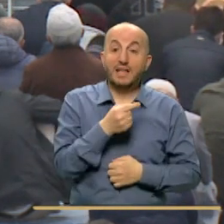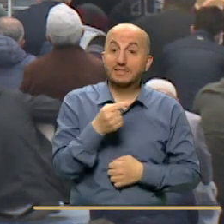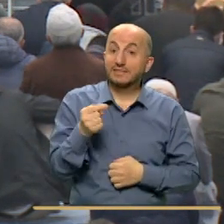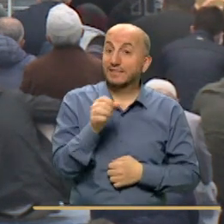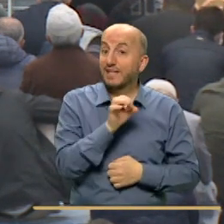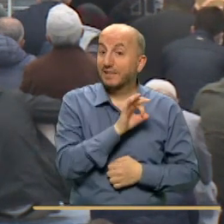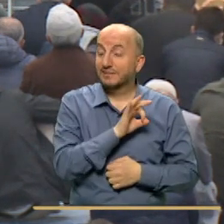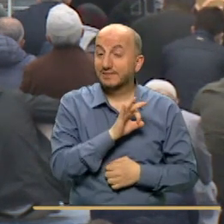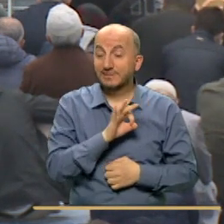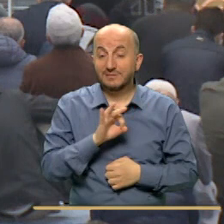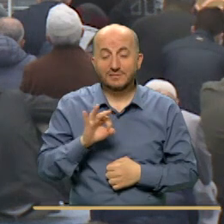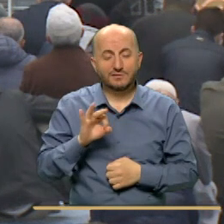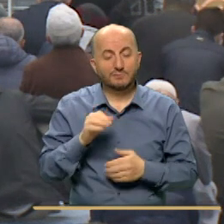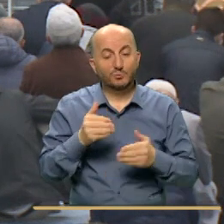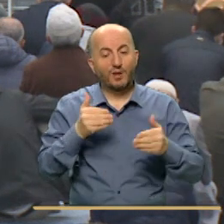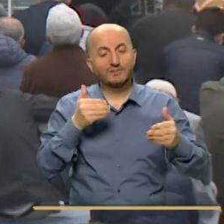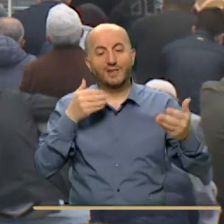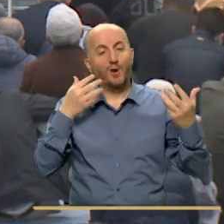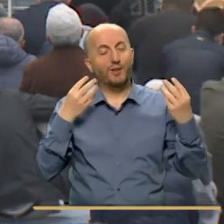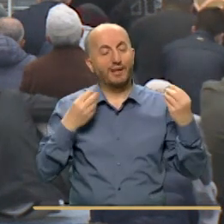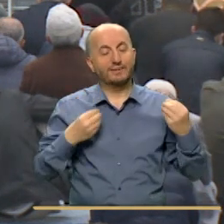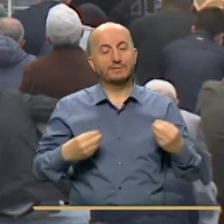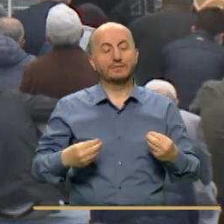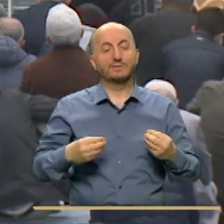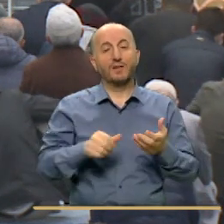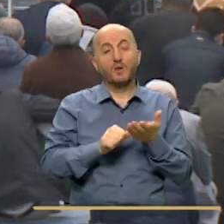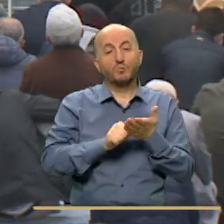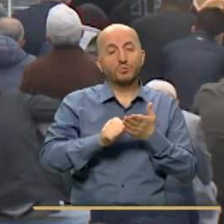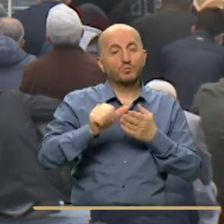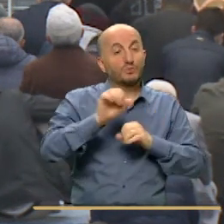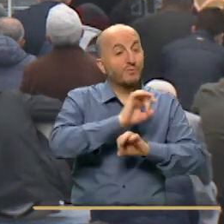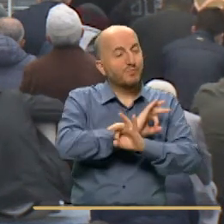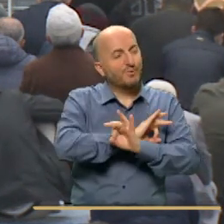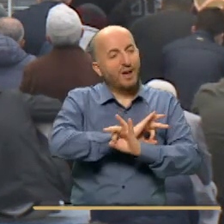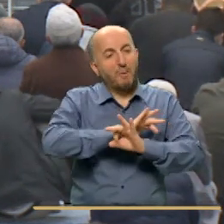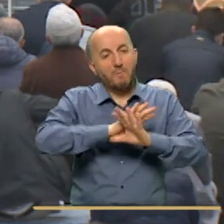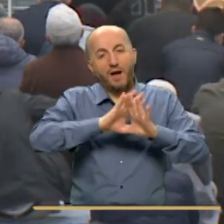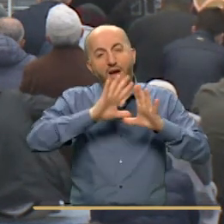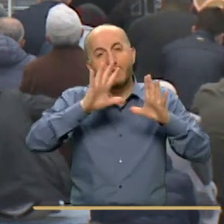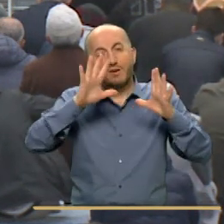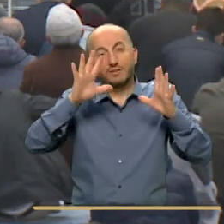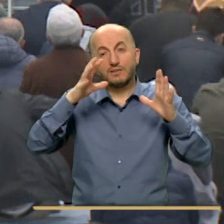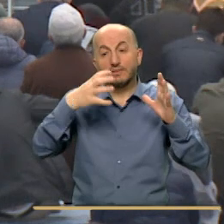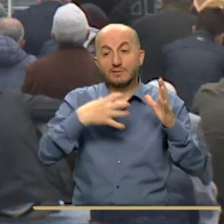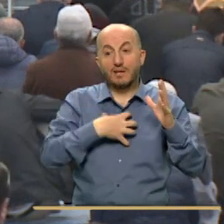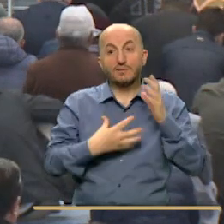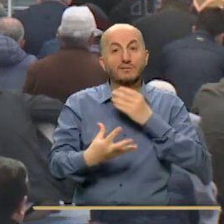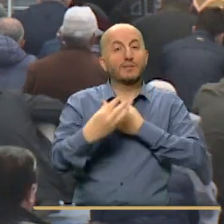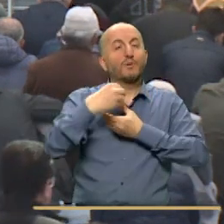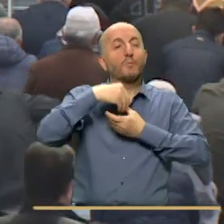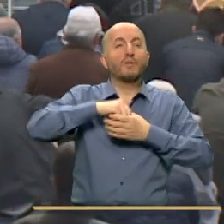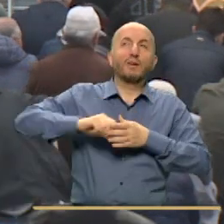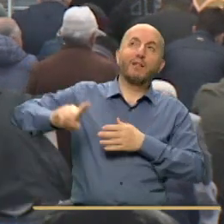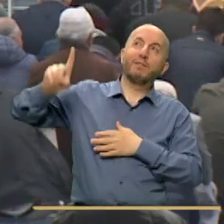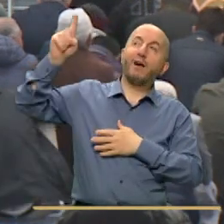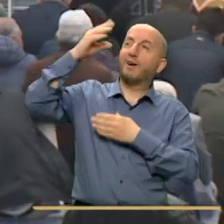noksanlıklardan, eksikliklerden münezzeh olan, bütün mükemmellikleri zatında barındıran